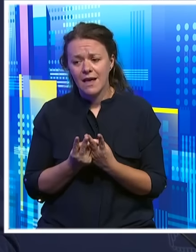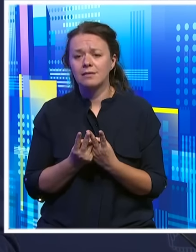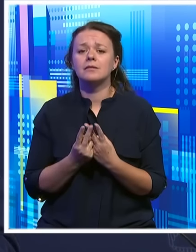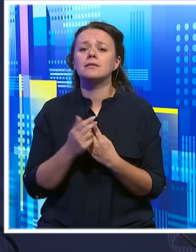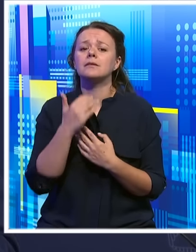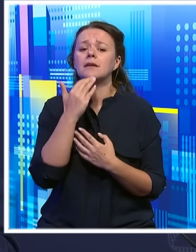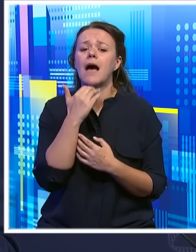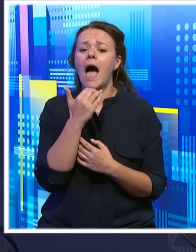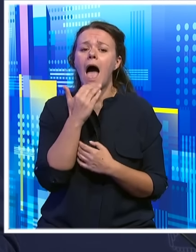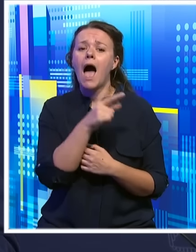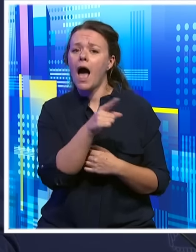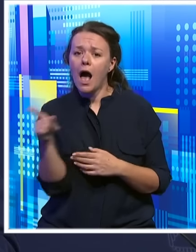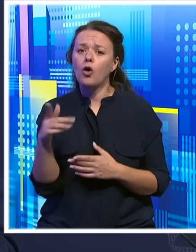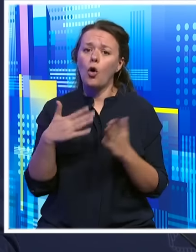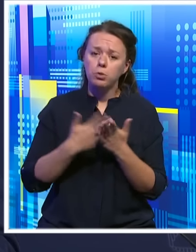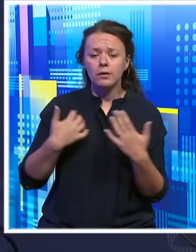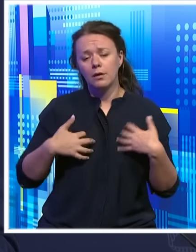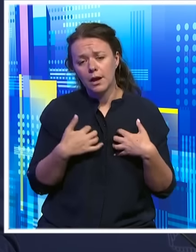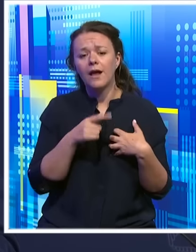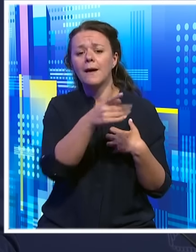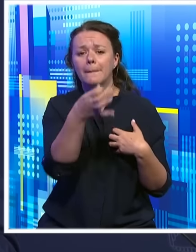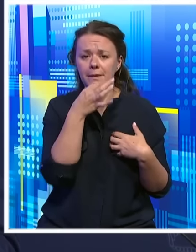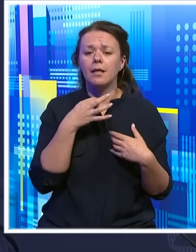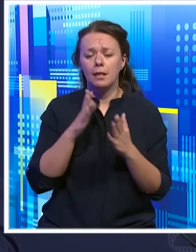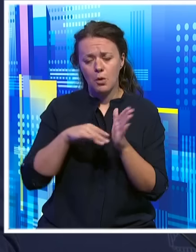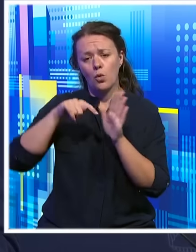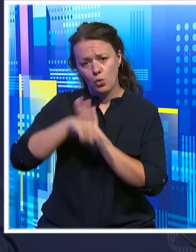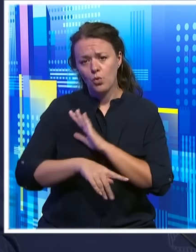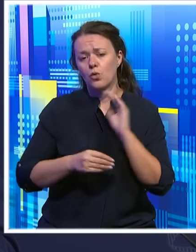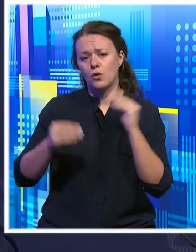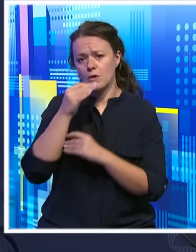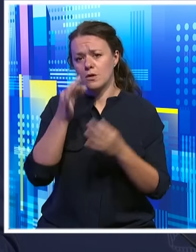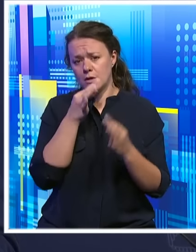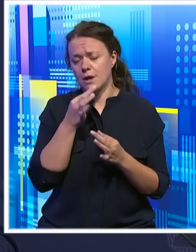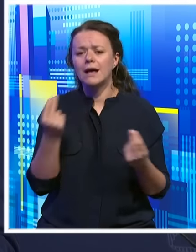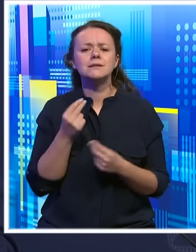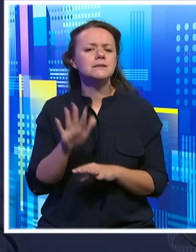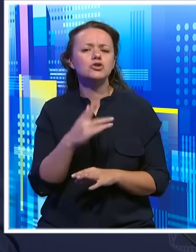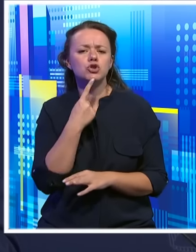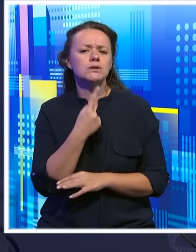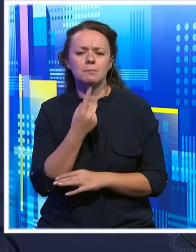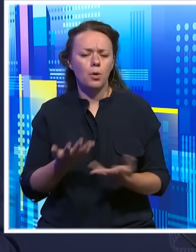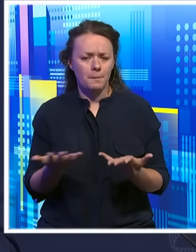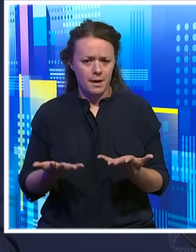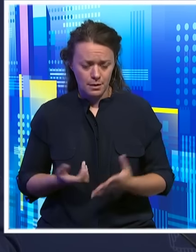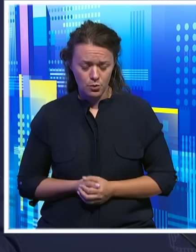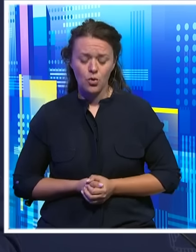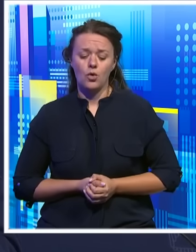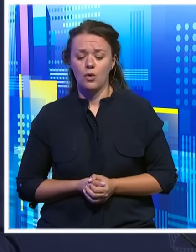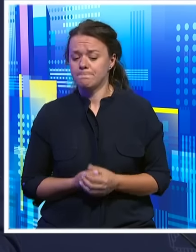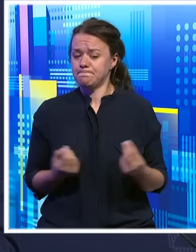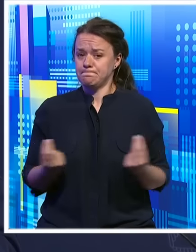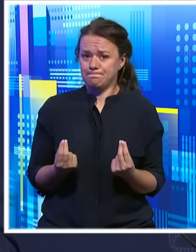pitanja, mogu detaljnije da odgovorim. A zašto sam ovo pomenuo? Pomenuo sam zbog toga što mi moramo da